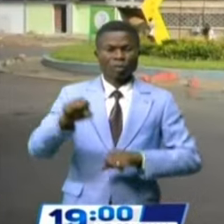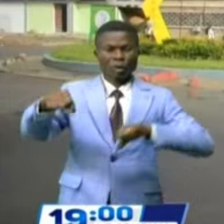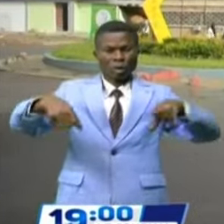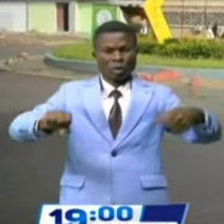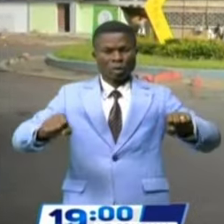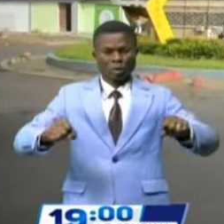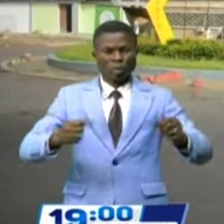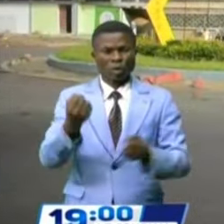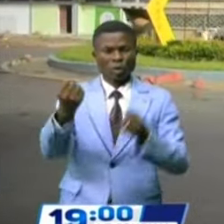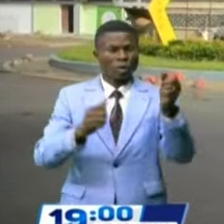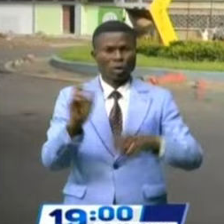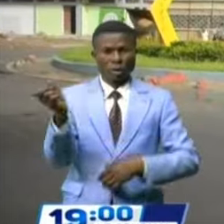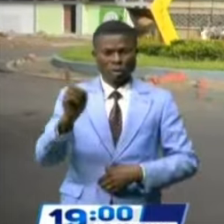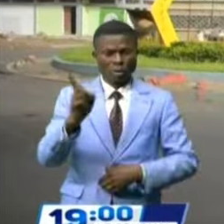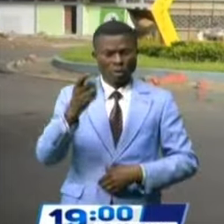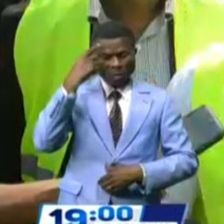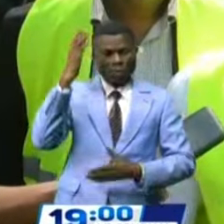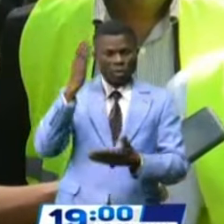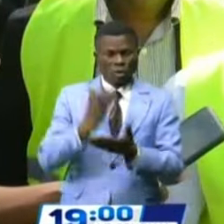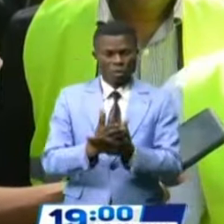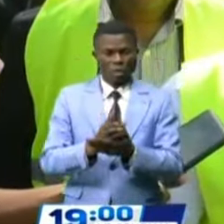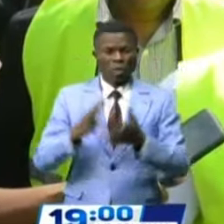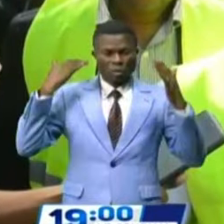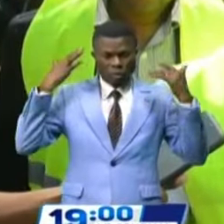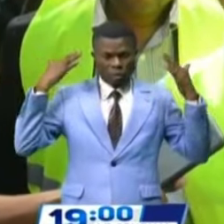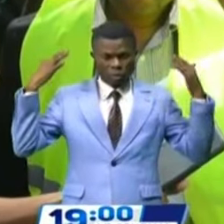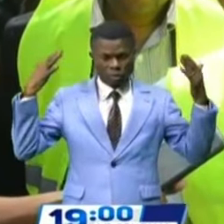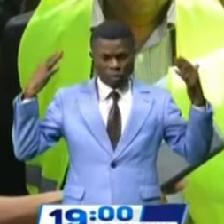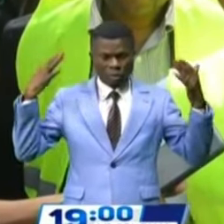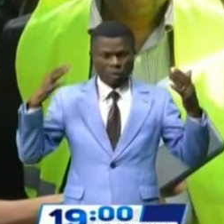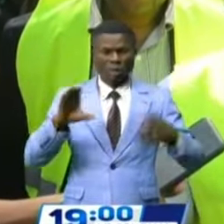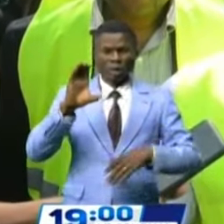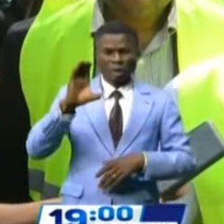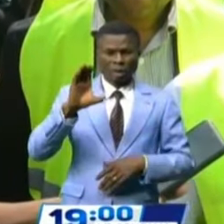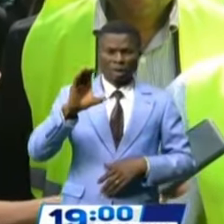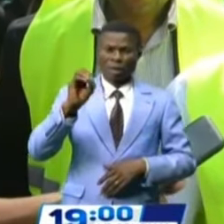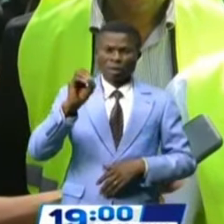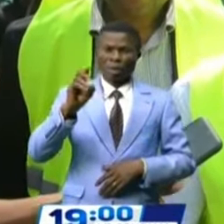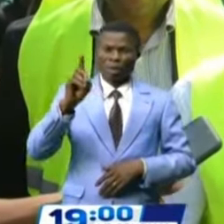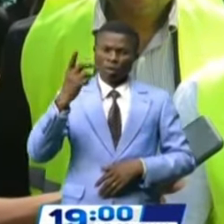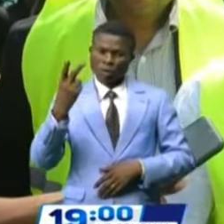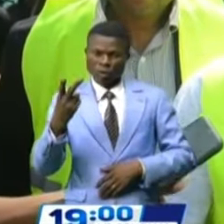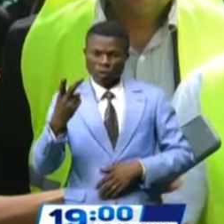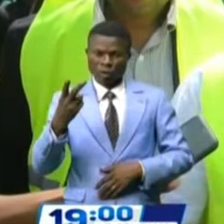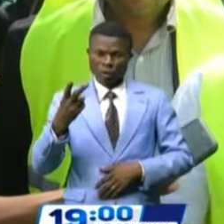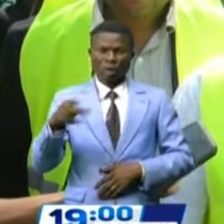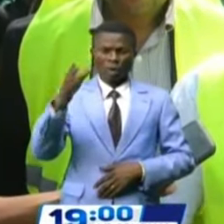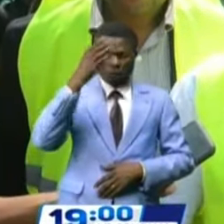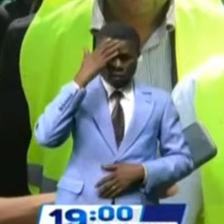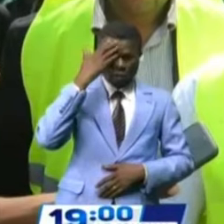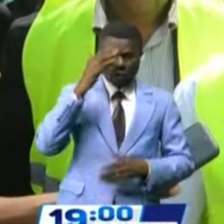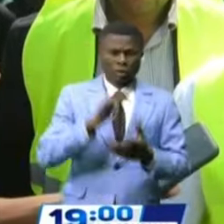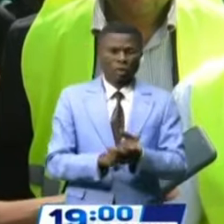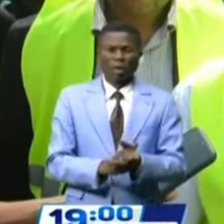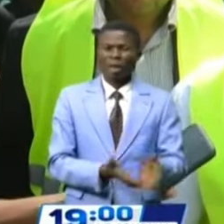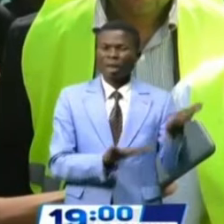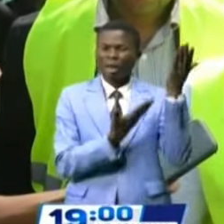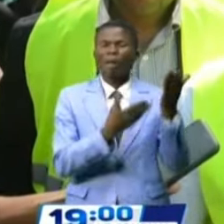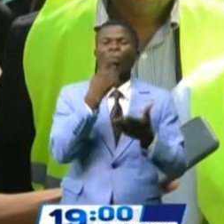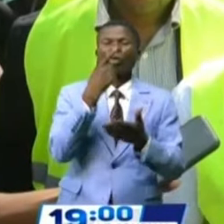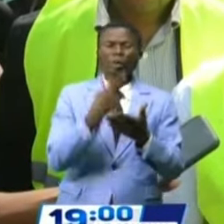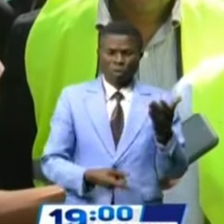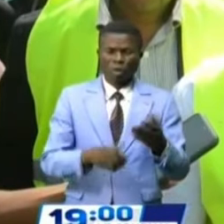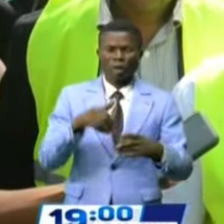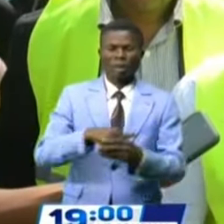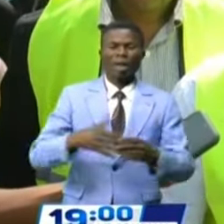véhicule, c'est lutter contre l'émission de CO2. Le CO2, nous savons tous quelle est sa contribution